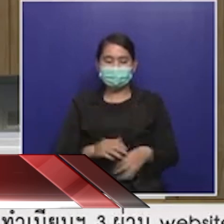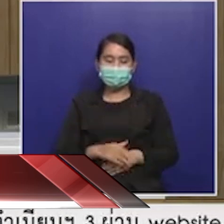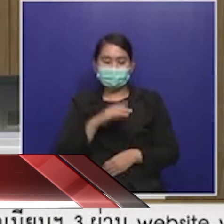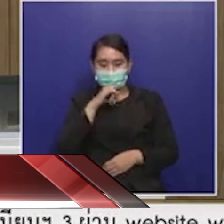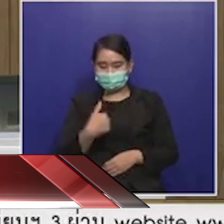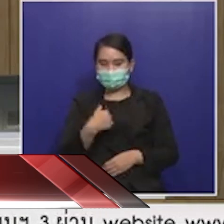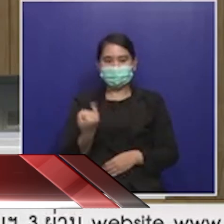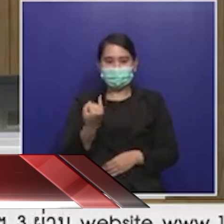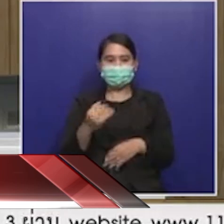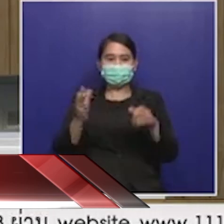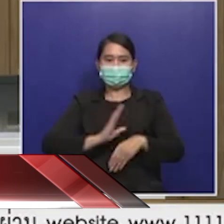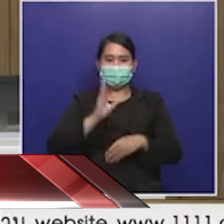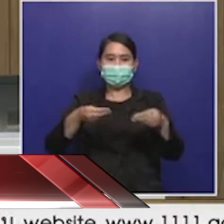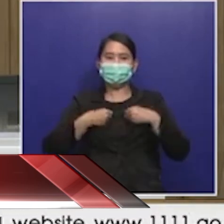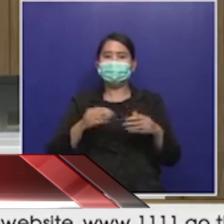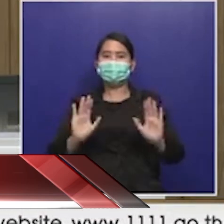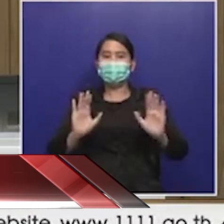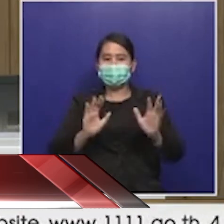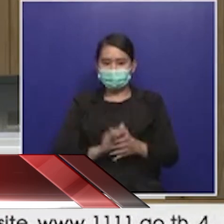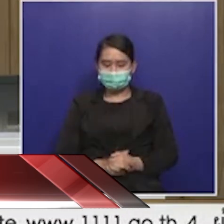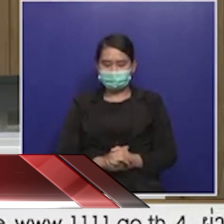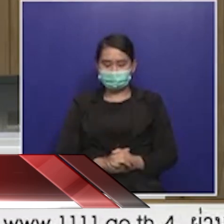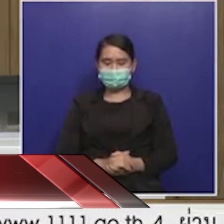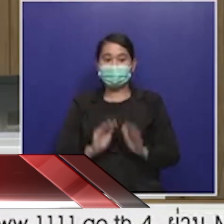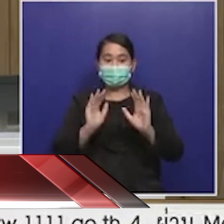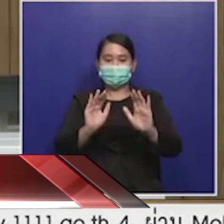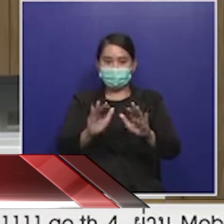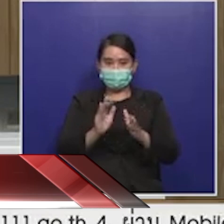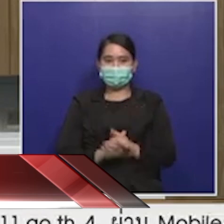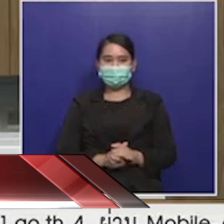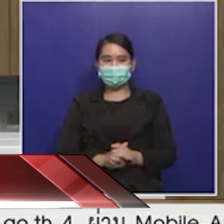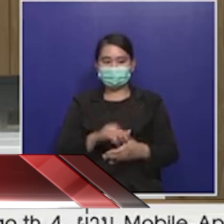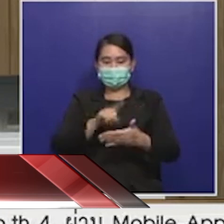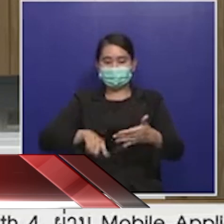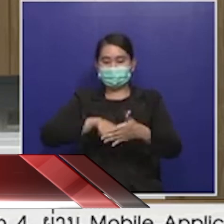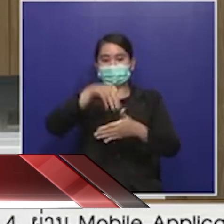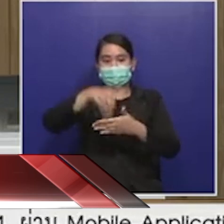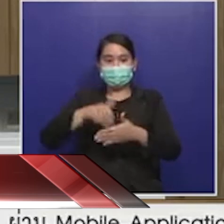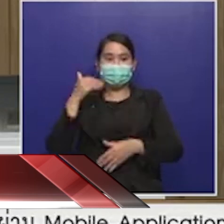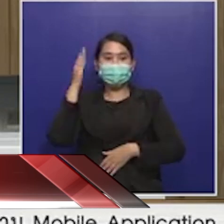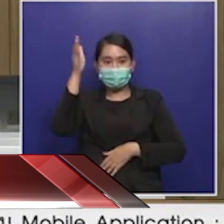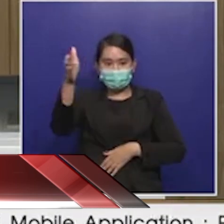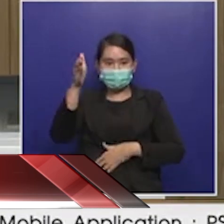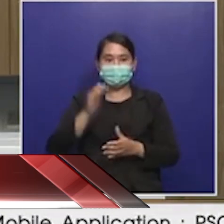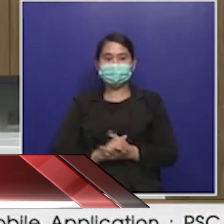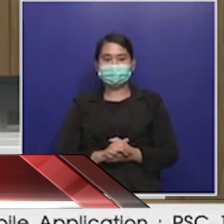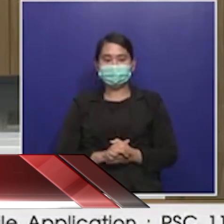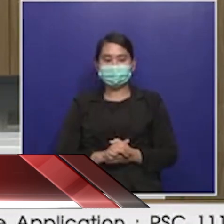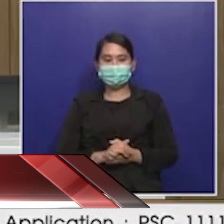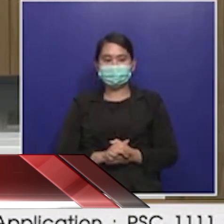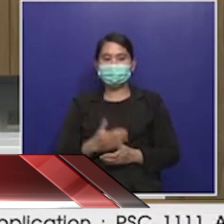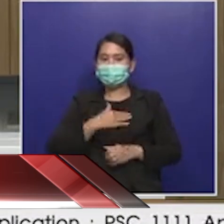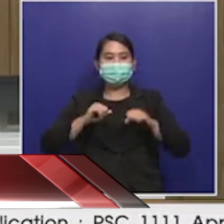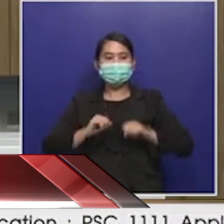ดูกันมาให้เกียรติผมอ่ะถ้าเราฝากกูด้วยถ้ามีการเลือกตั้งในนะพจน์นะ